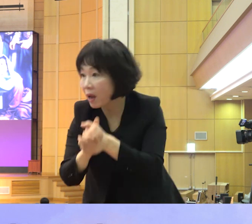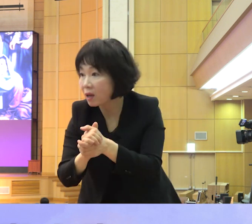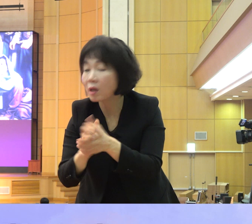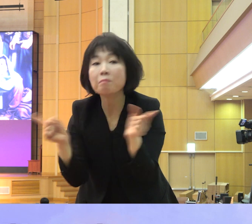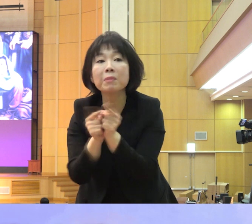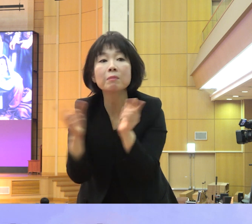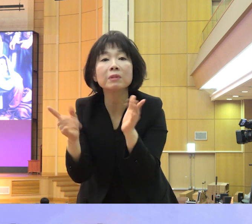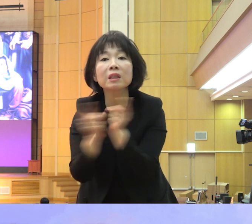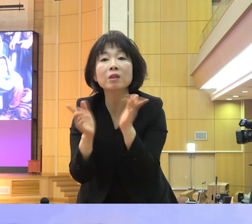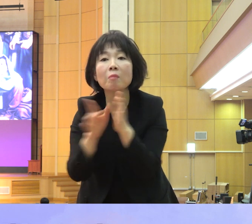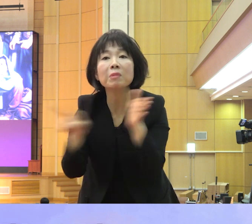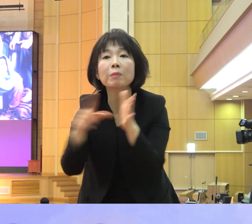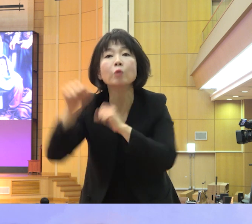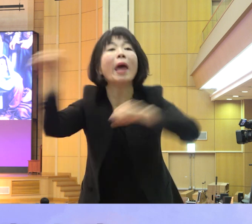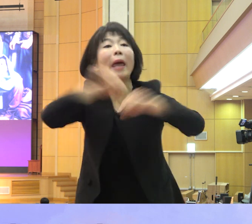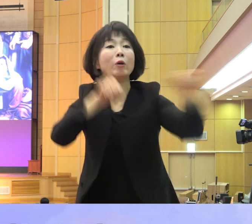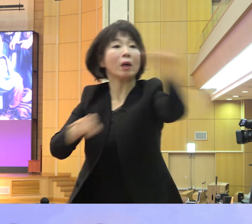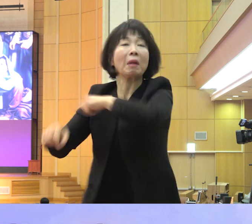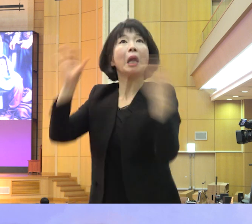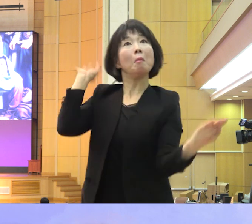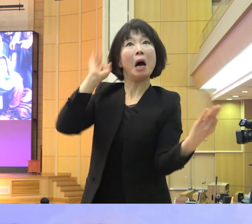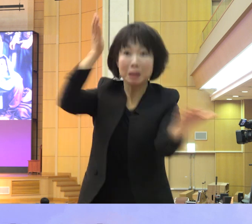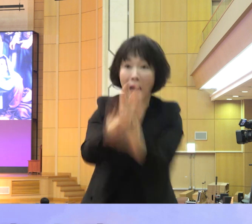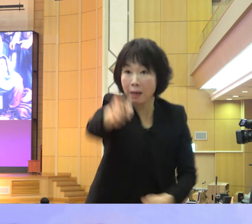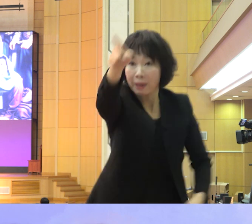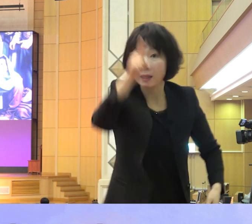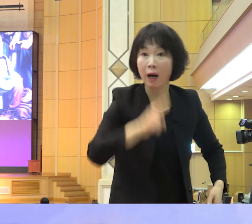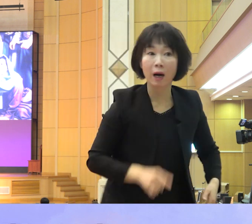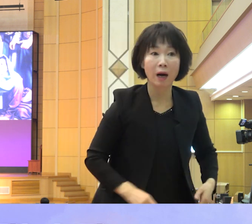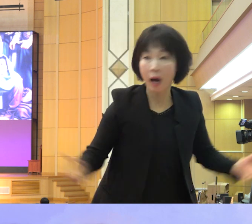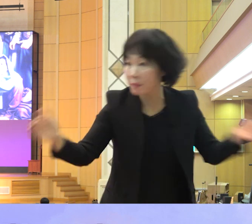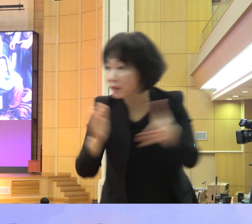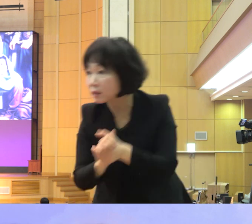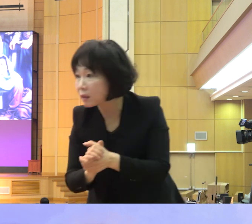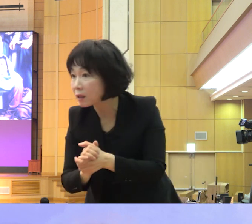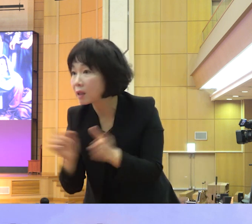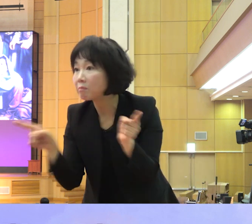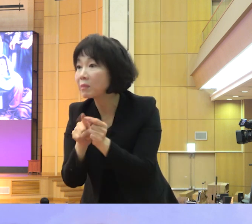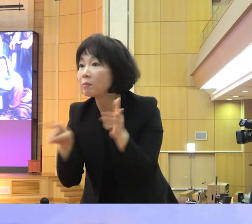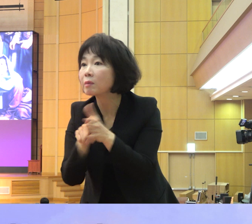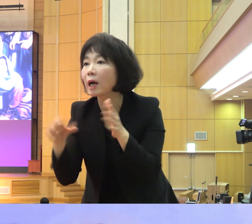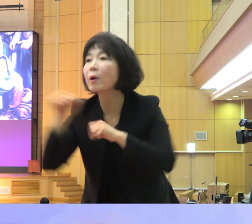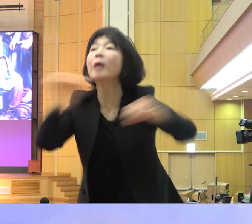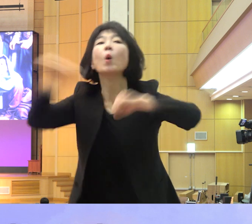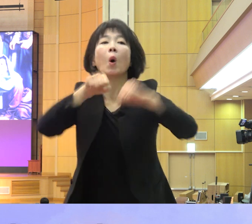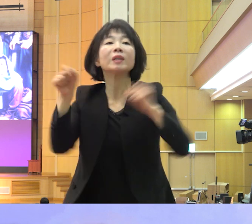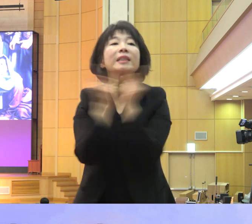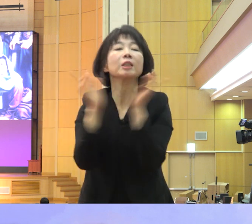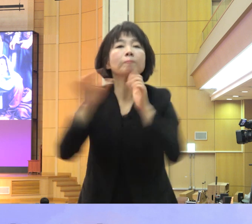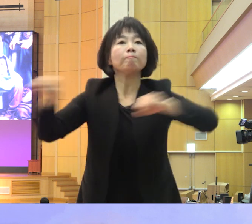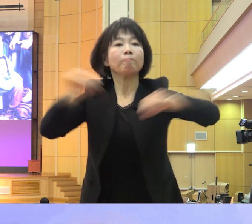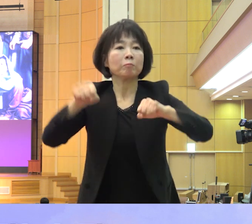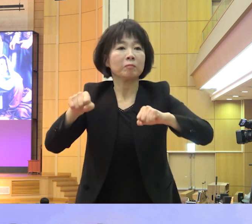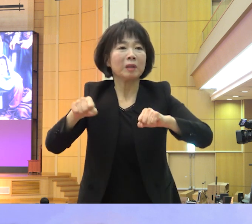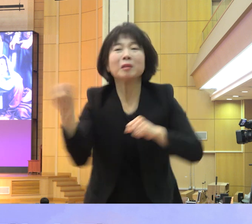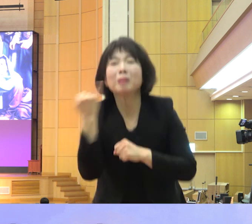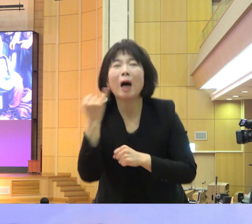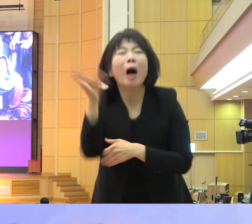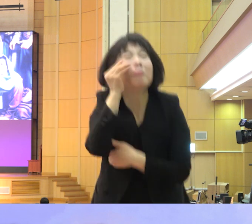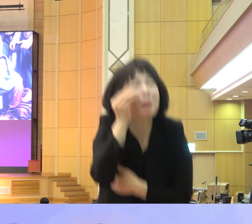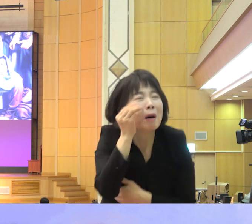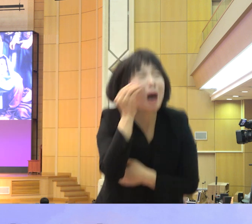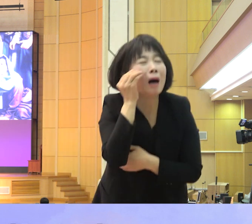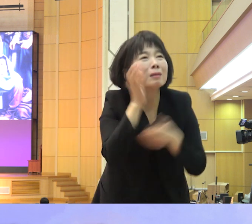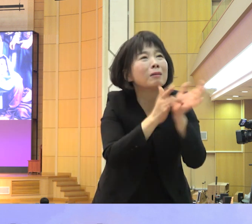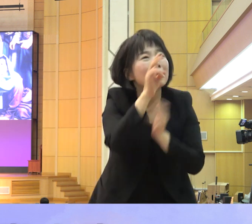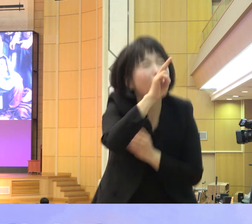것입니다. 그제서야 혈루증 여인이 예수님 앞에 나와 무릎 꿇고 주여 제가 감히